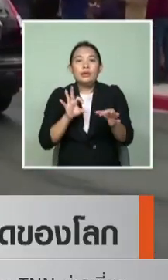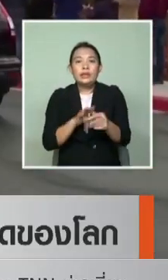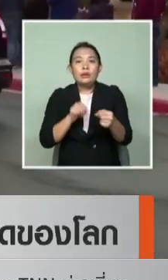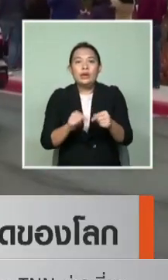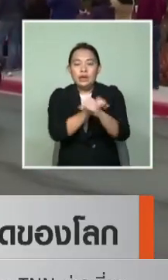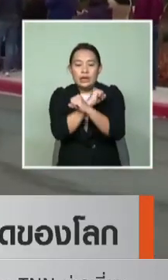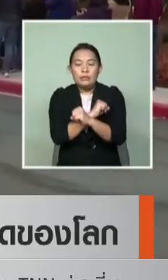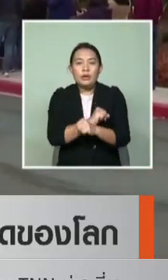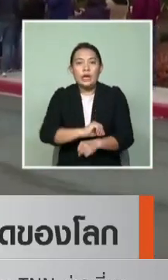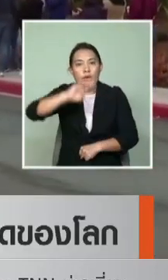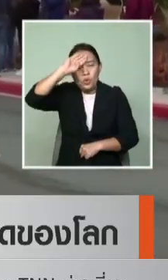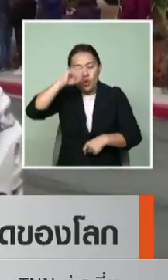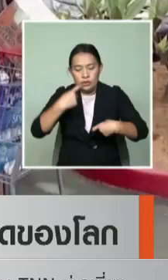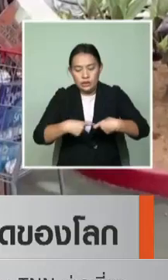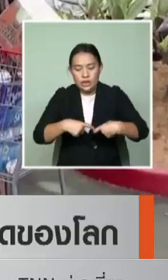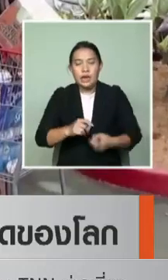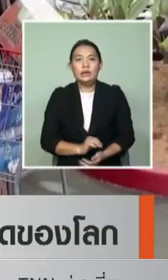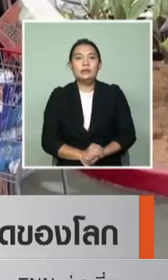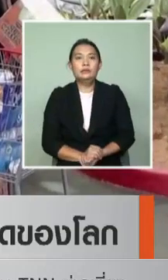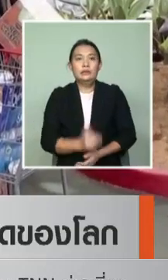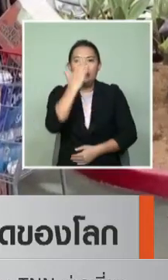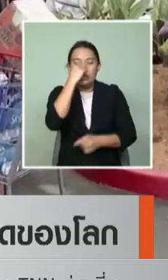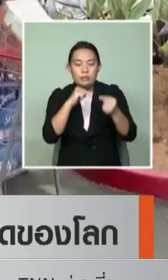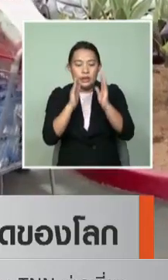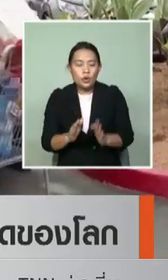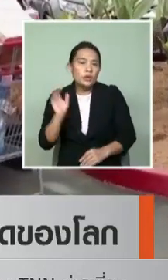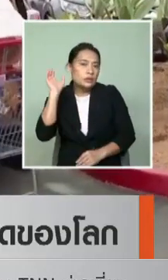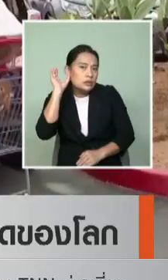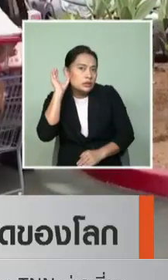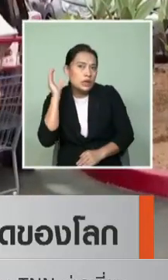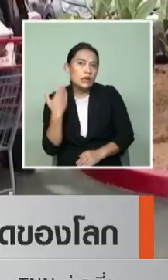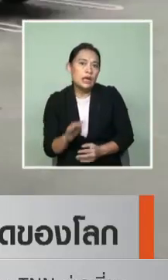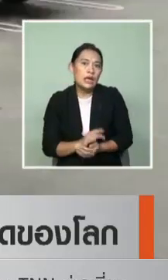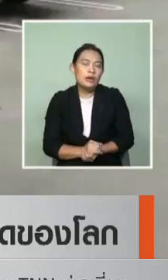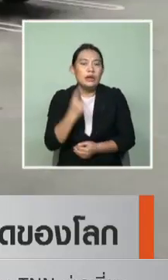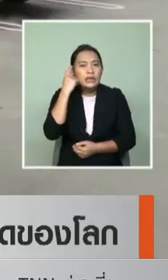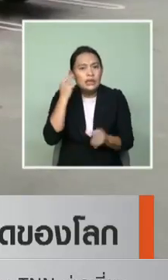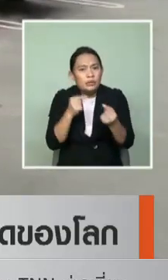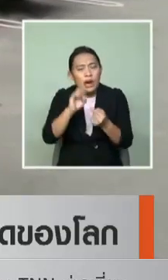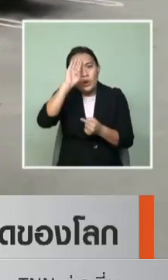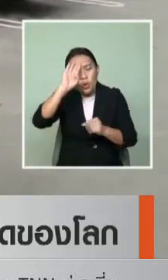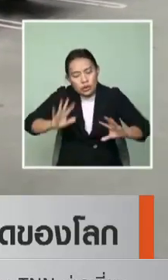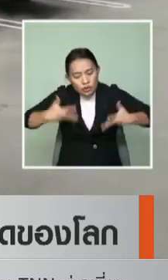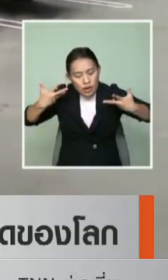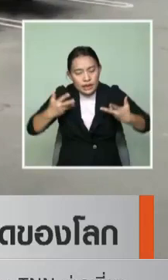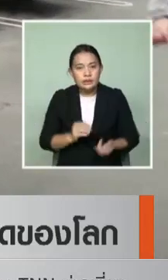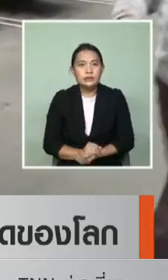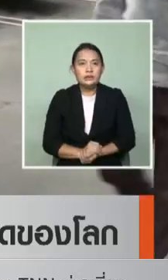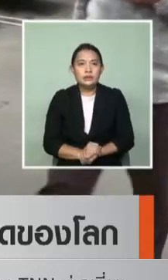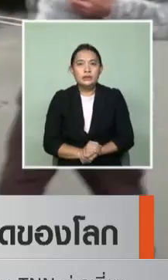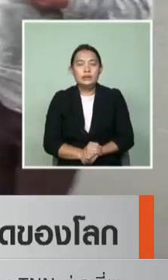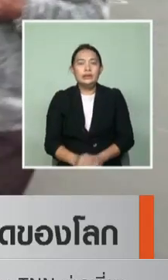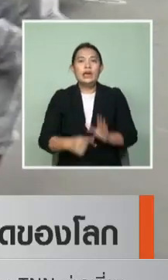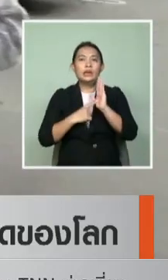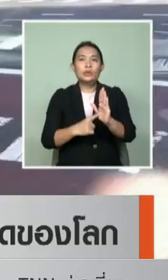นี้ทำได้ยากมากเลยทีเดียวค่ะเพราะว่าคนเชื่อไปแล้วนะคะว่าอ้าวเดี๋ยวโรคมันก็หายนะคะเดี๋ยวก็มีวัคซีนอย่างที่ล่าสุดประ